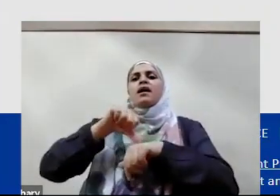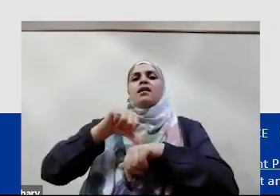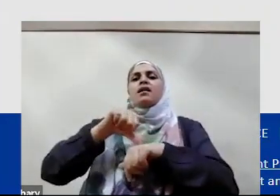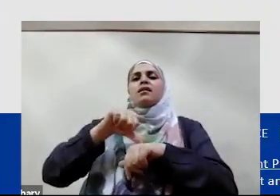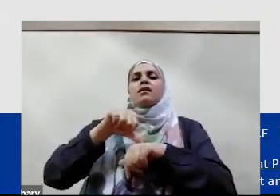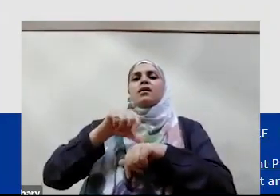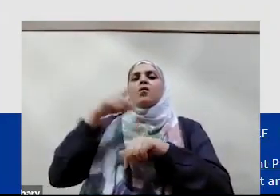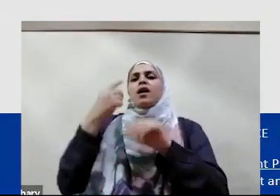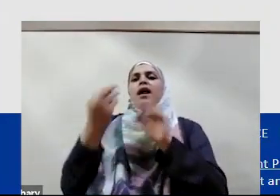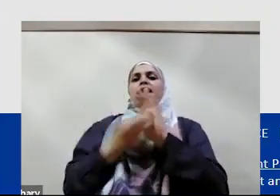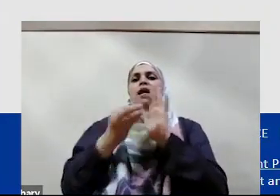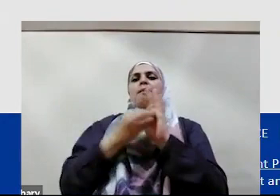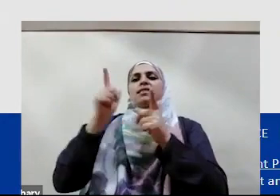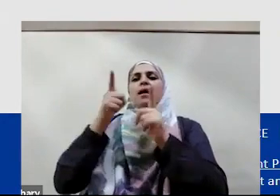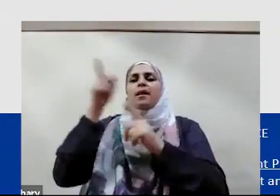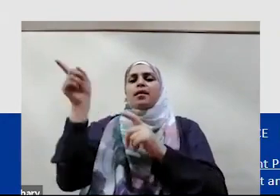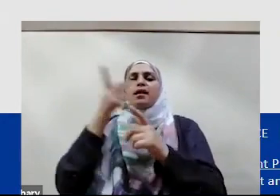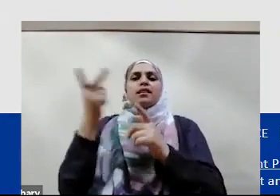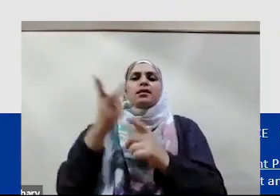والجامعات في أمريكا.